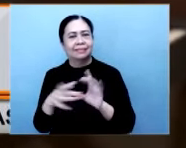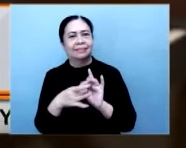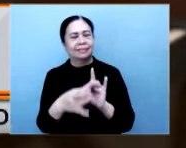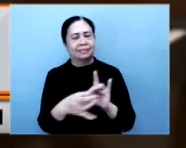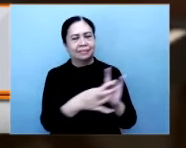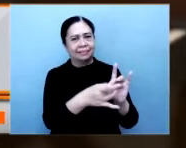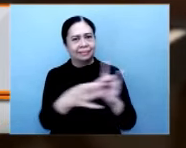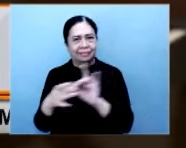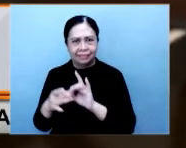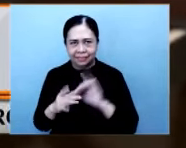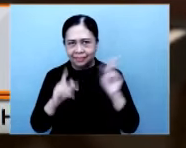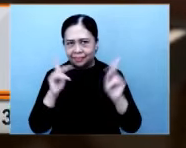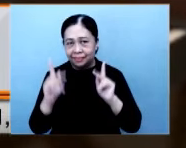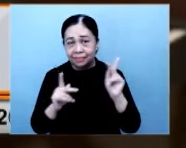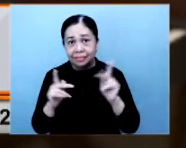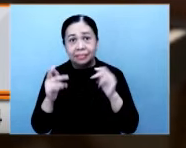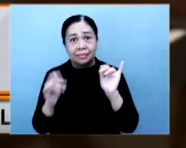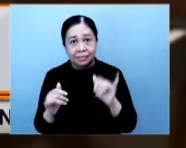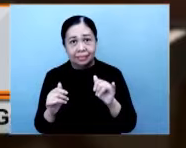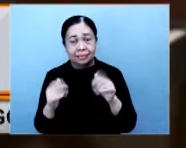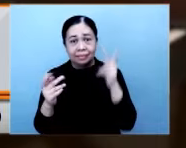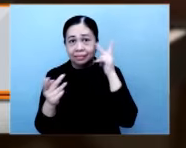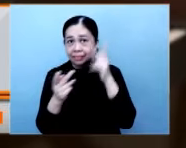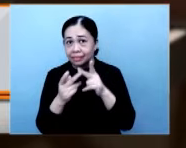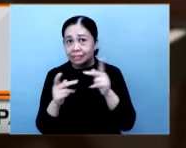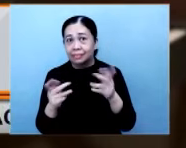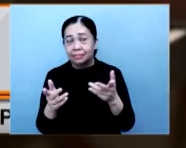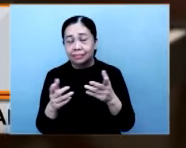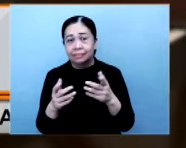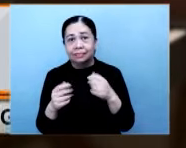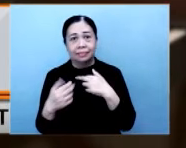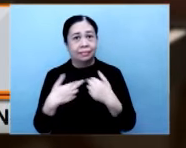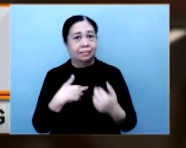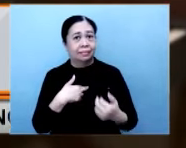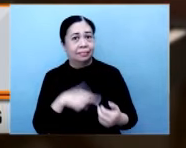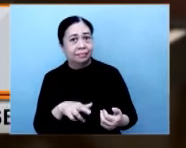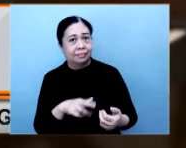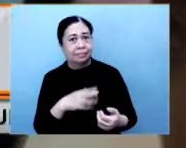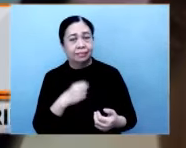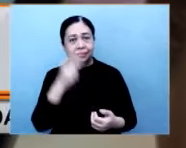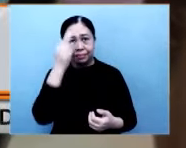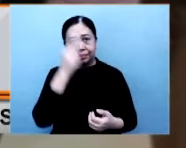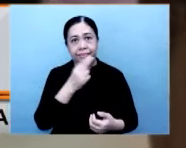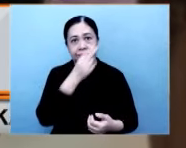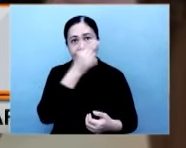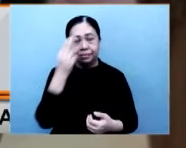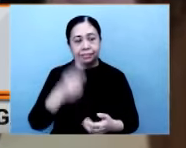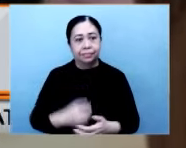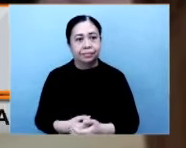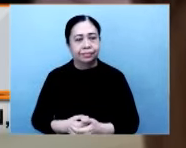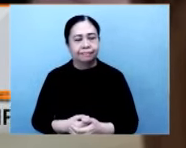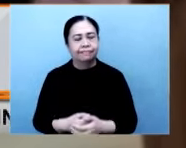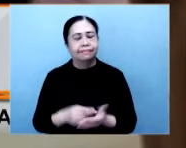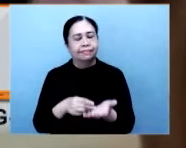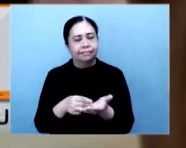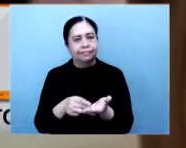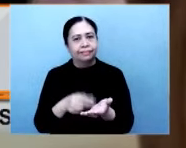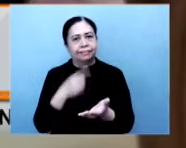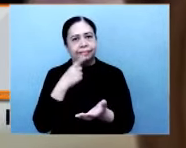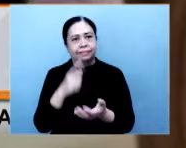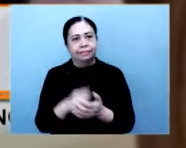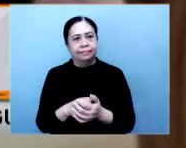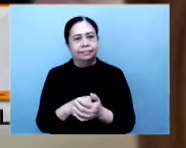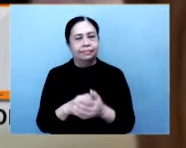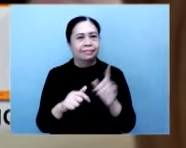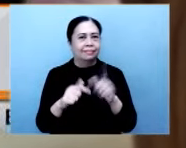lot of people. And yun naman ang habol natin kapag sa religion at sa Catholicism. Aminado si Romar na hindi